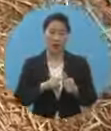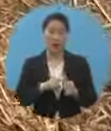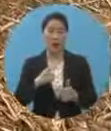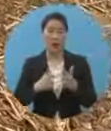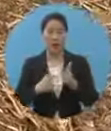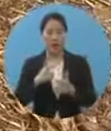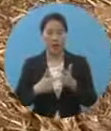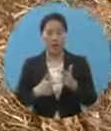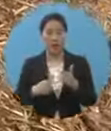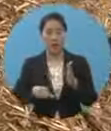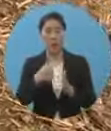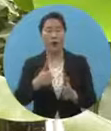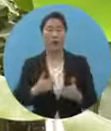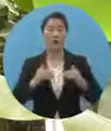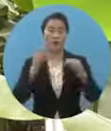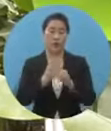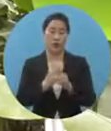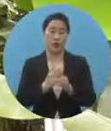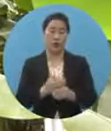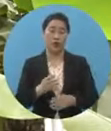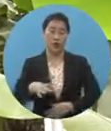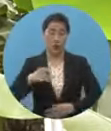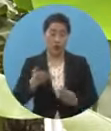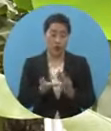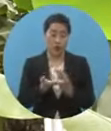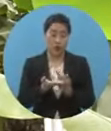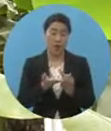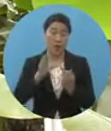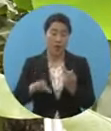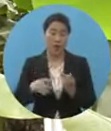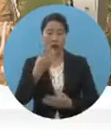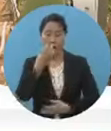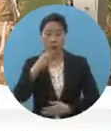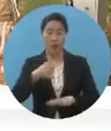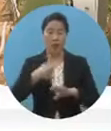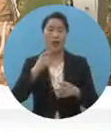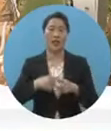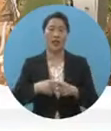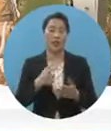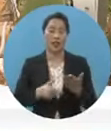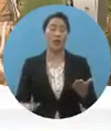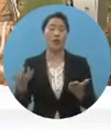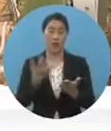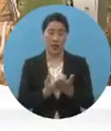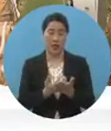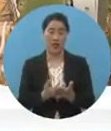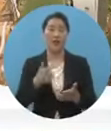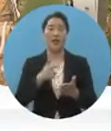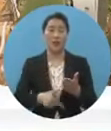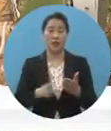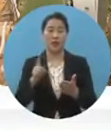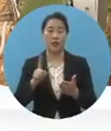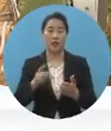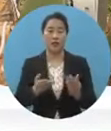키웁니다 제주도에서 감귤 농사를 짓다가 강진으로 귀농 했읍니다 강진은 질도 5 다르게